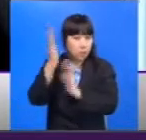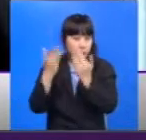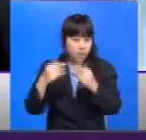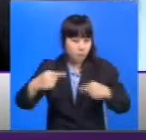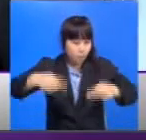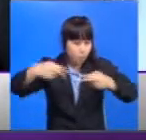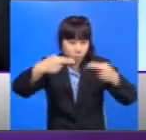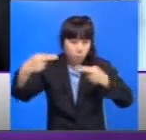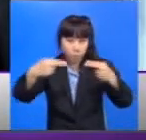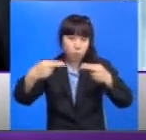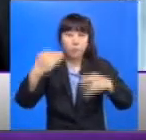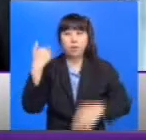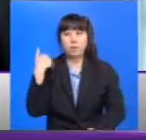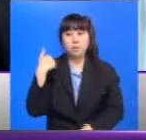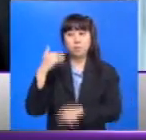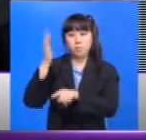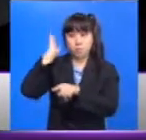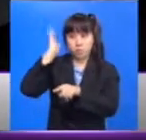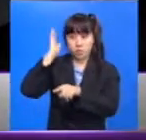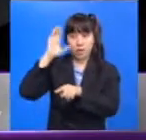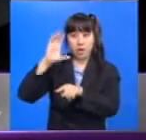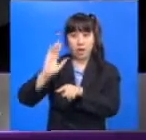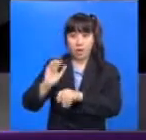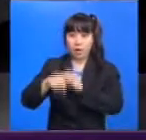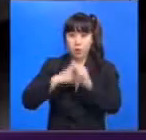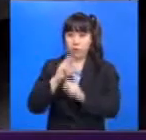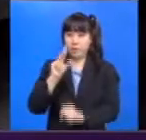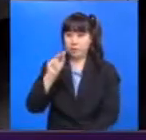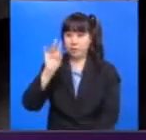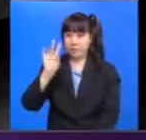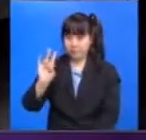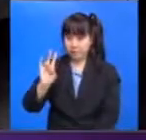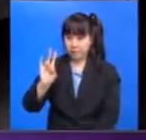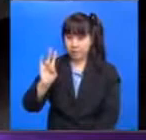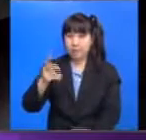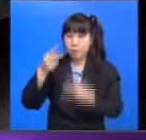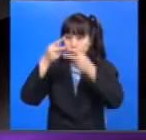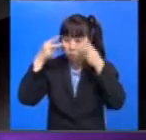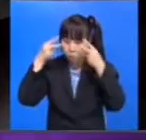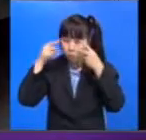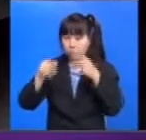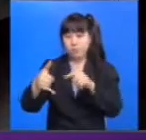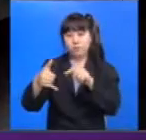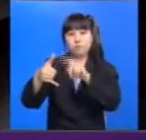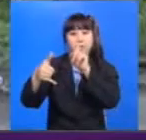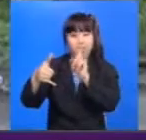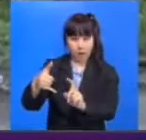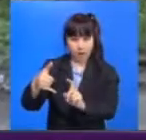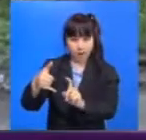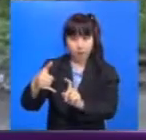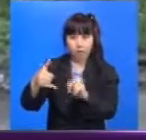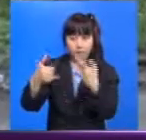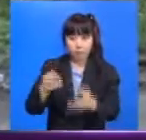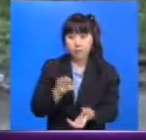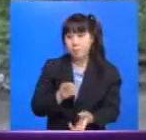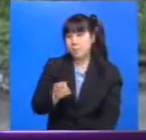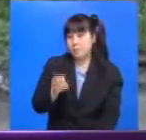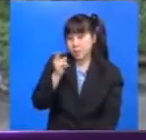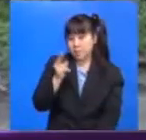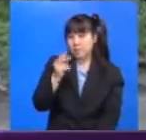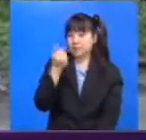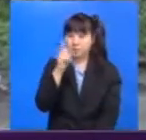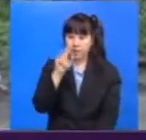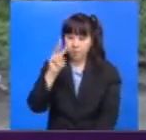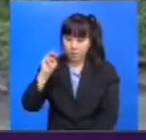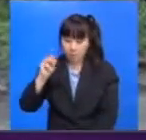มาเป็เหตุให้นายมรอดามาสีละอายุ 37 ปีคนร้ายเสียชีวิพร้อมทั้งยึดอาวุปืนขนาด